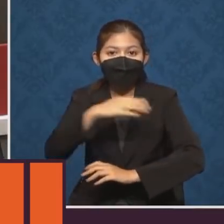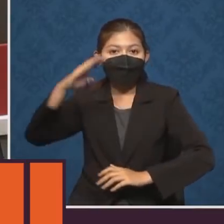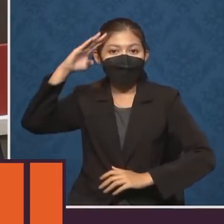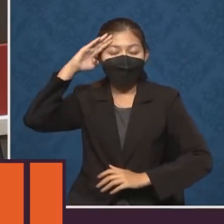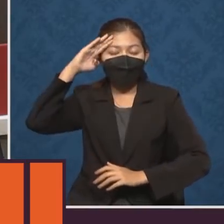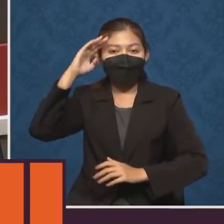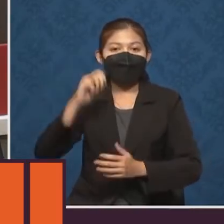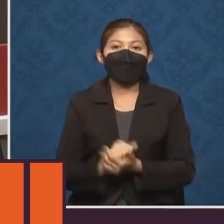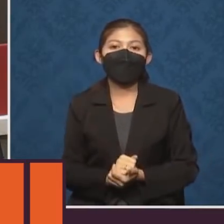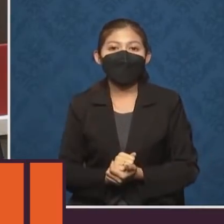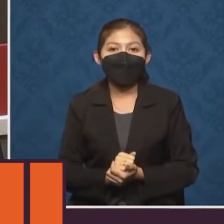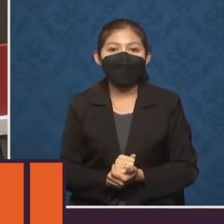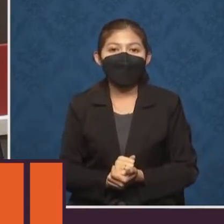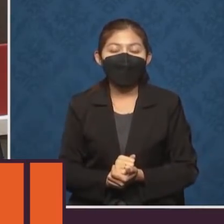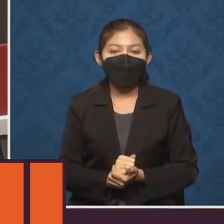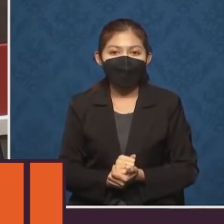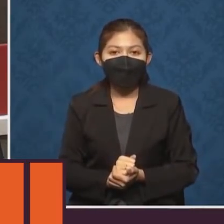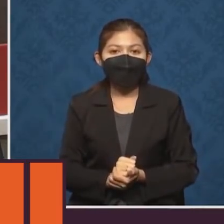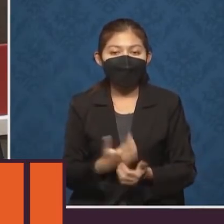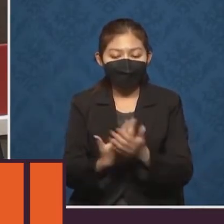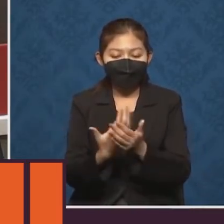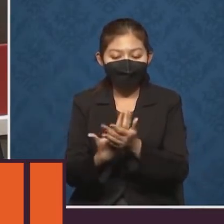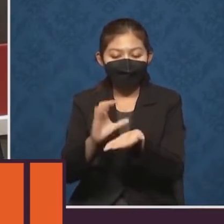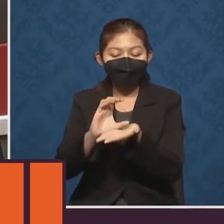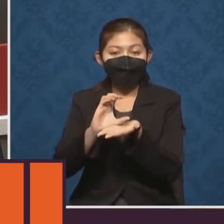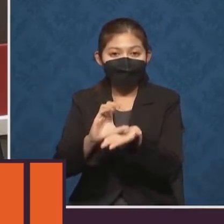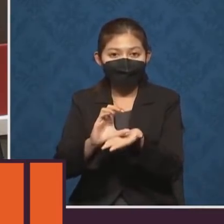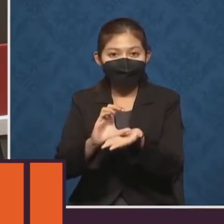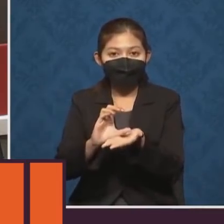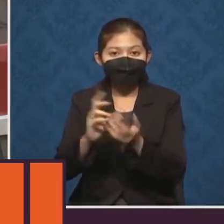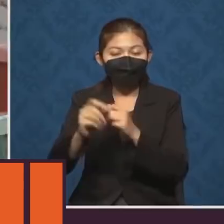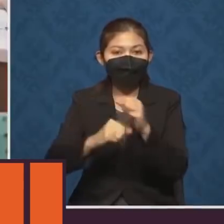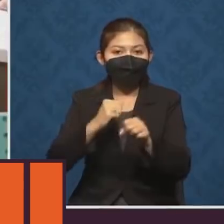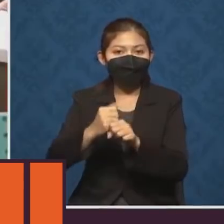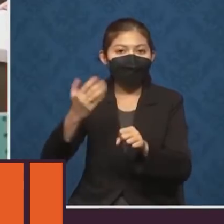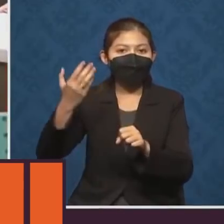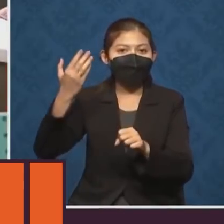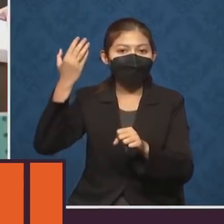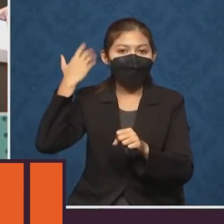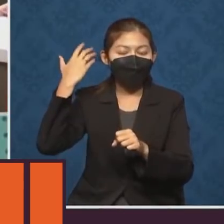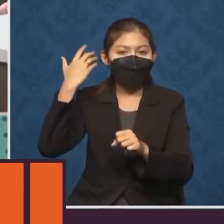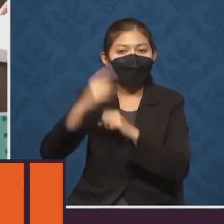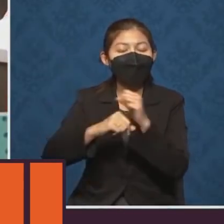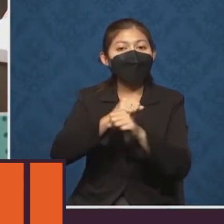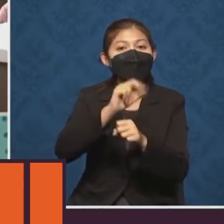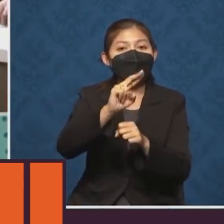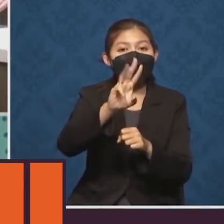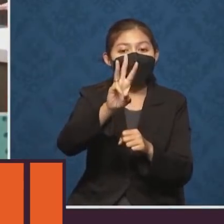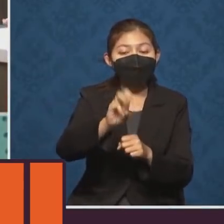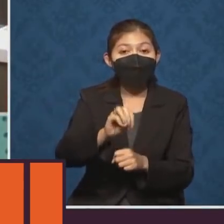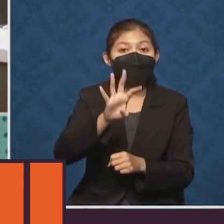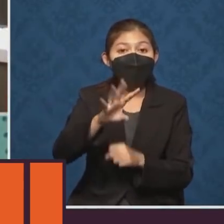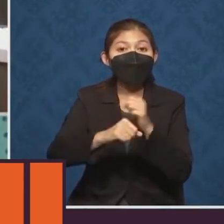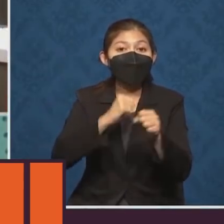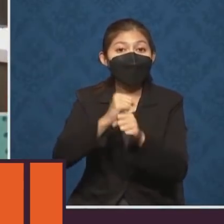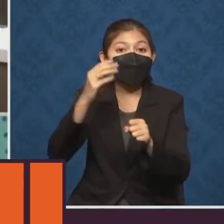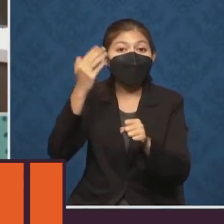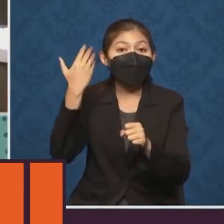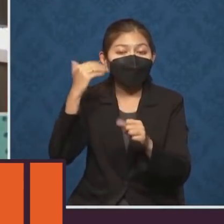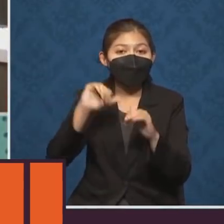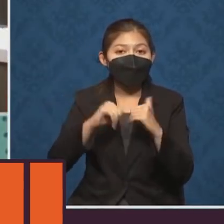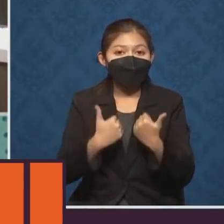ผมก็ในปีงบประมาณนะครับที่ผ่านมาขออภัยครับดูเหมือน564เป็นปีที่แล้วเนี่ย